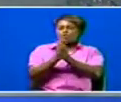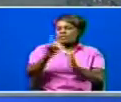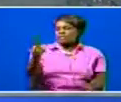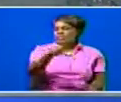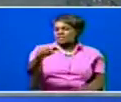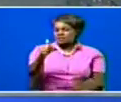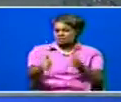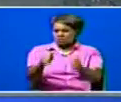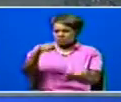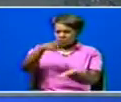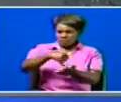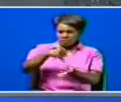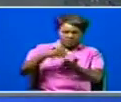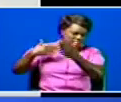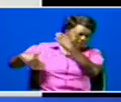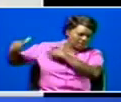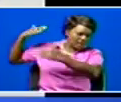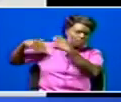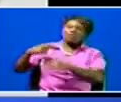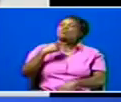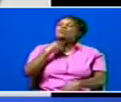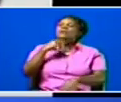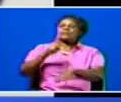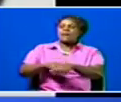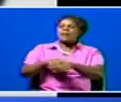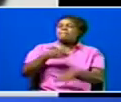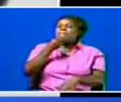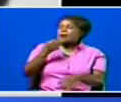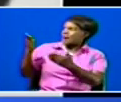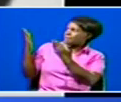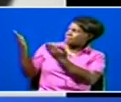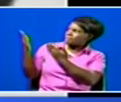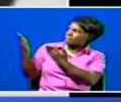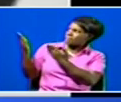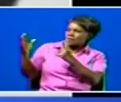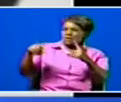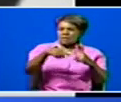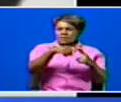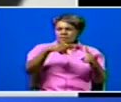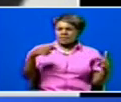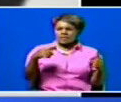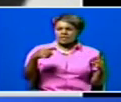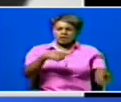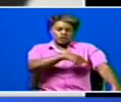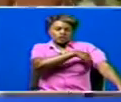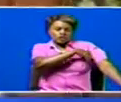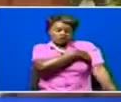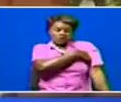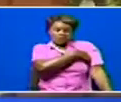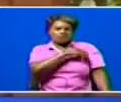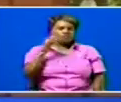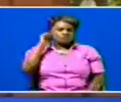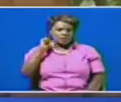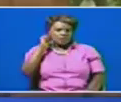hapa imehusisha enzi za ukoloni, Kanali Richard Maina Zagen aliyemuua Orkoyot Koitalel Arap Samoei.